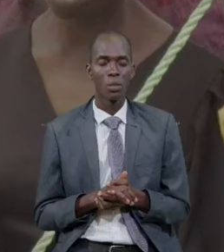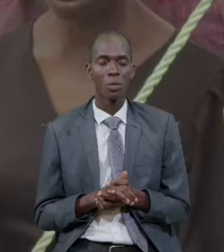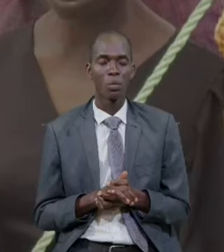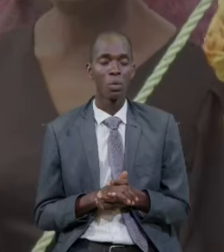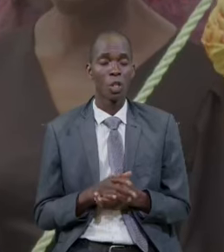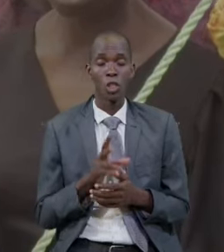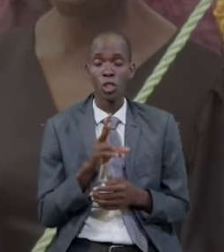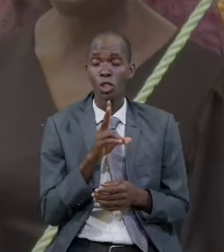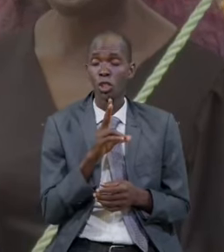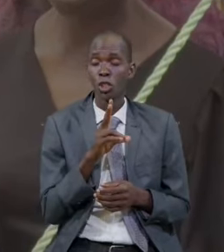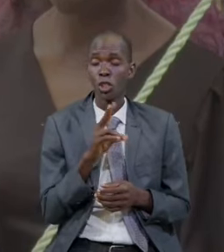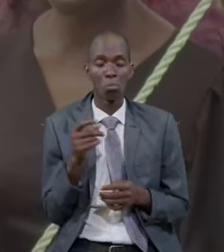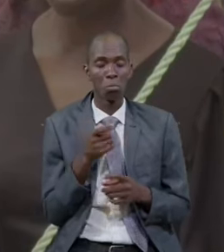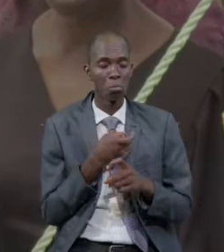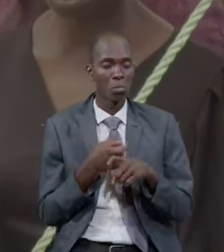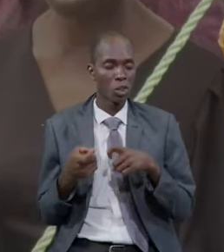Aucune persécution